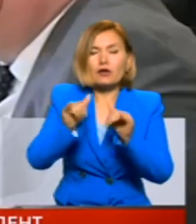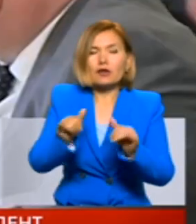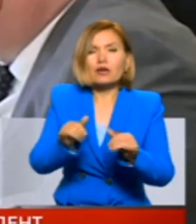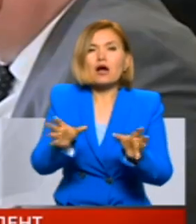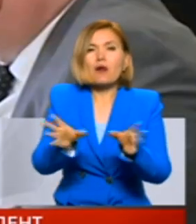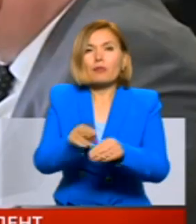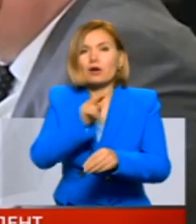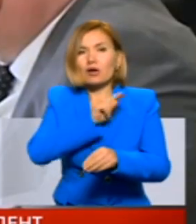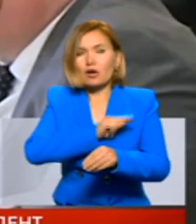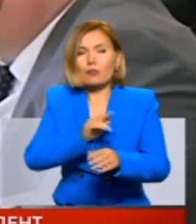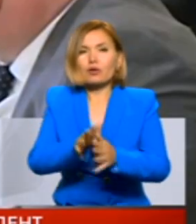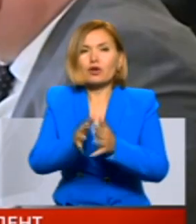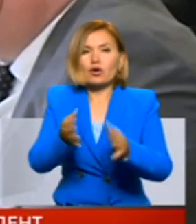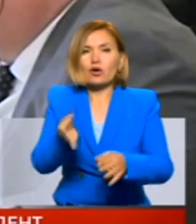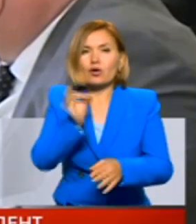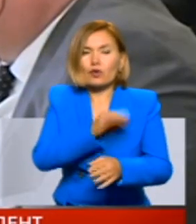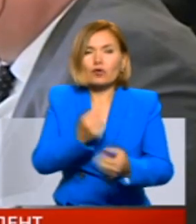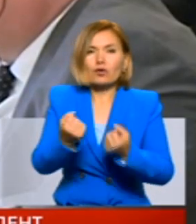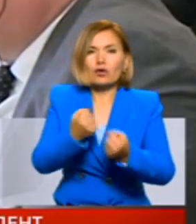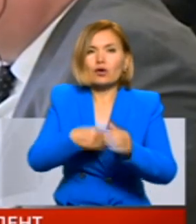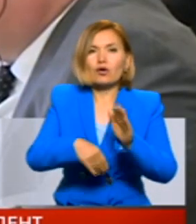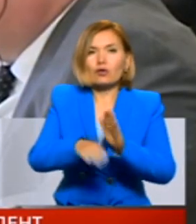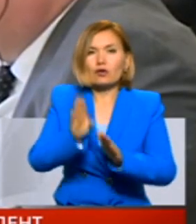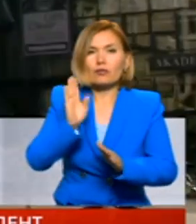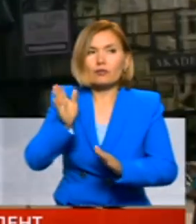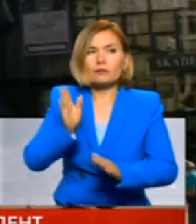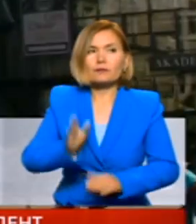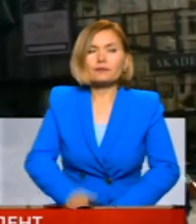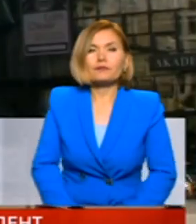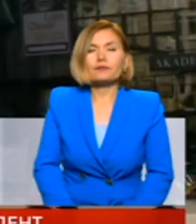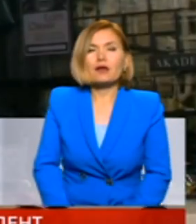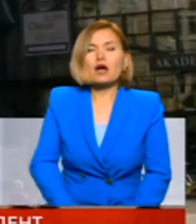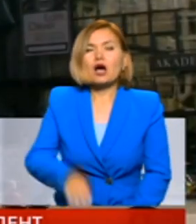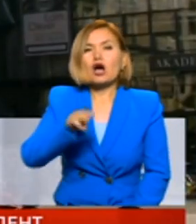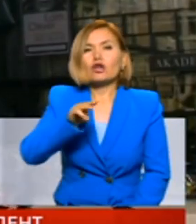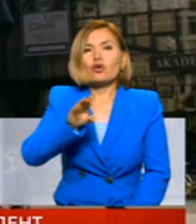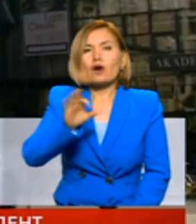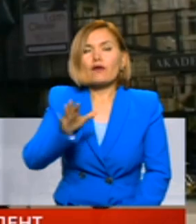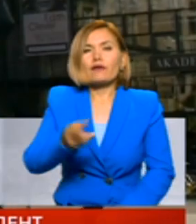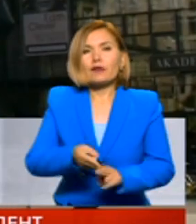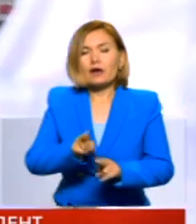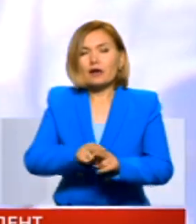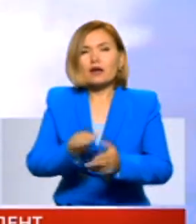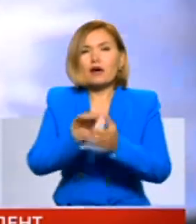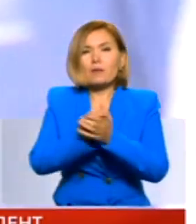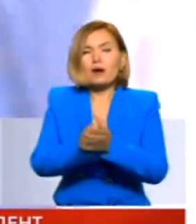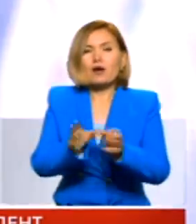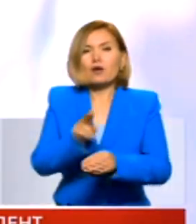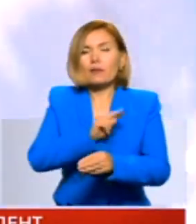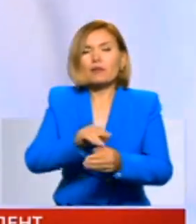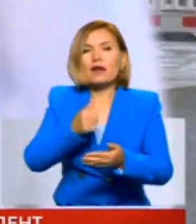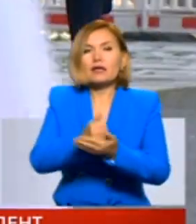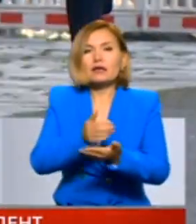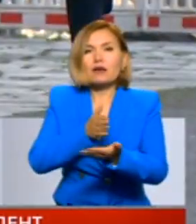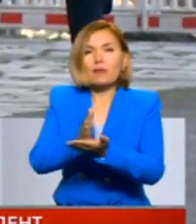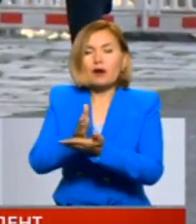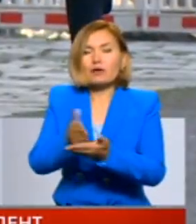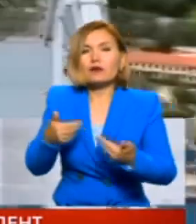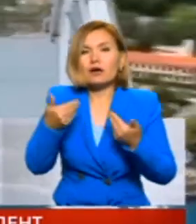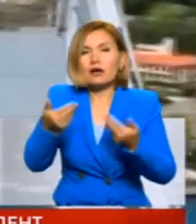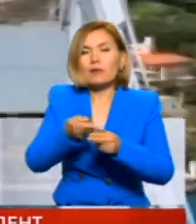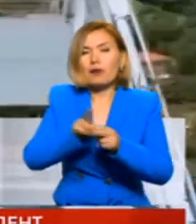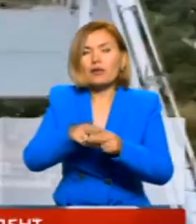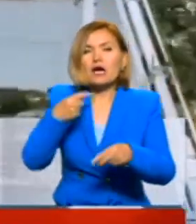саласындағы ынтымақтастықты нығайтуға кең жол ашады. Қасым-Жомарт Тоқаев жиында ықпалдастықты арттырудың негізгі бағыттарын ұсынды.